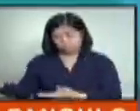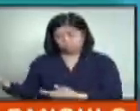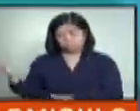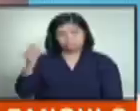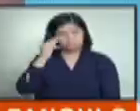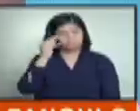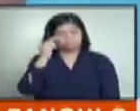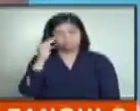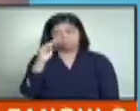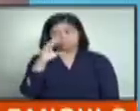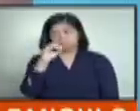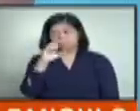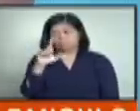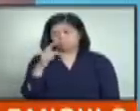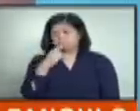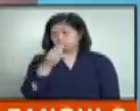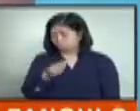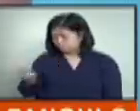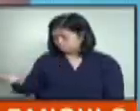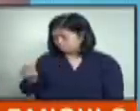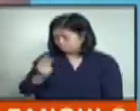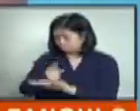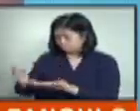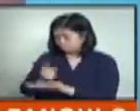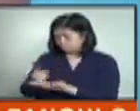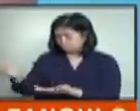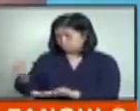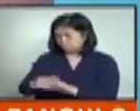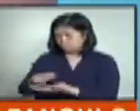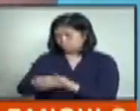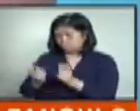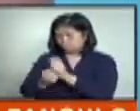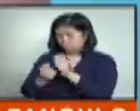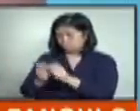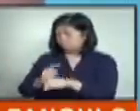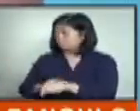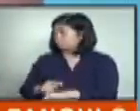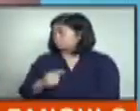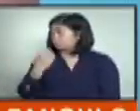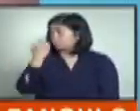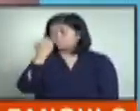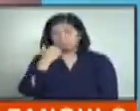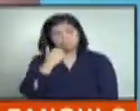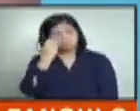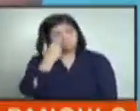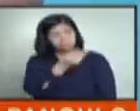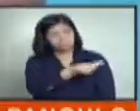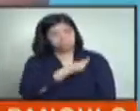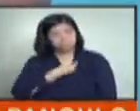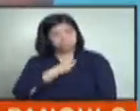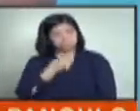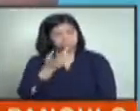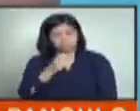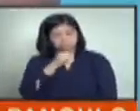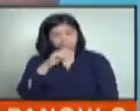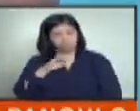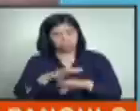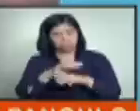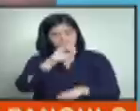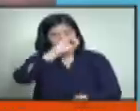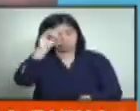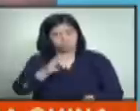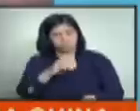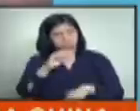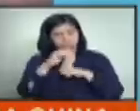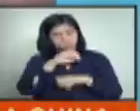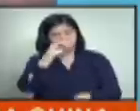Mr. Macol. Sir, binibigyan niyo sa every week yung pera on time. Kulang-kulang binibigyan niya, hinawabot sa persento.